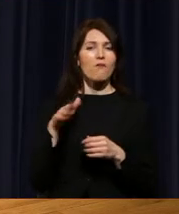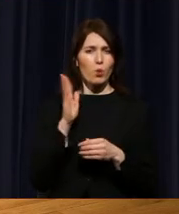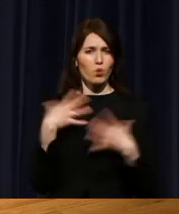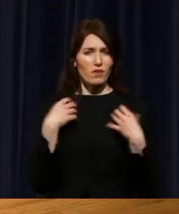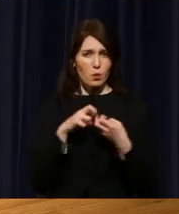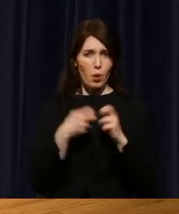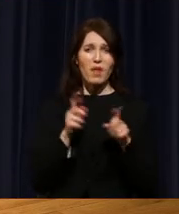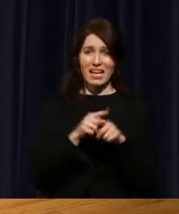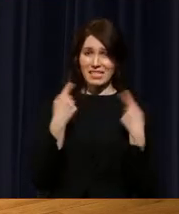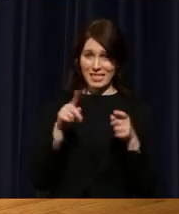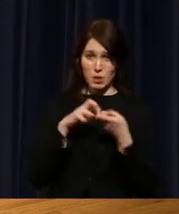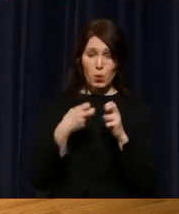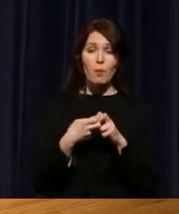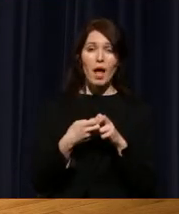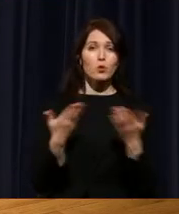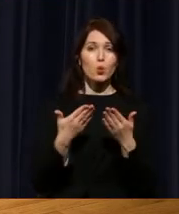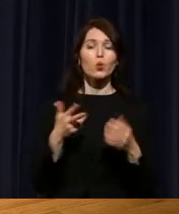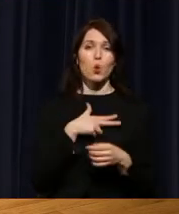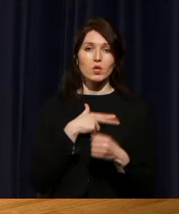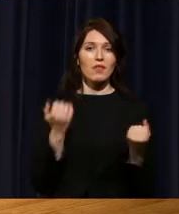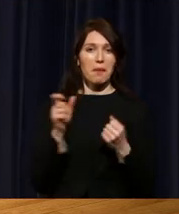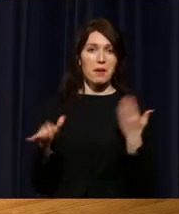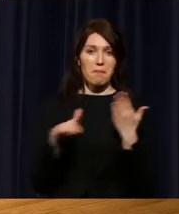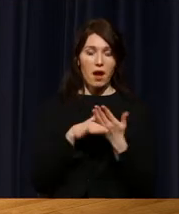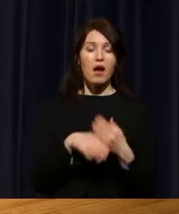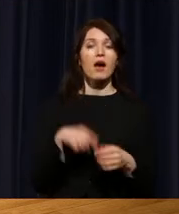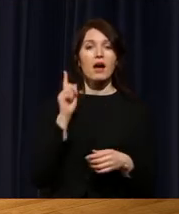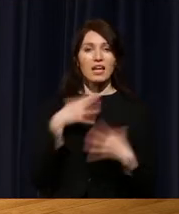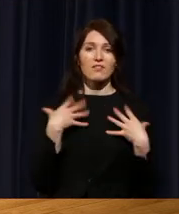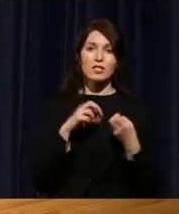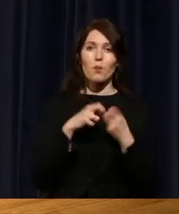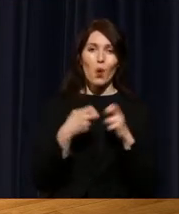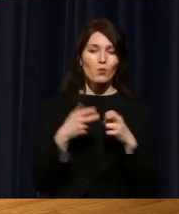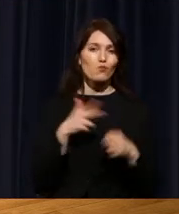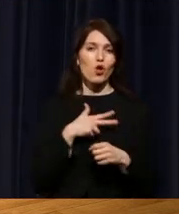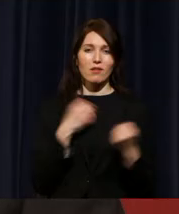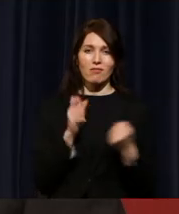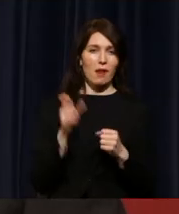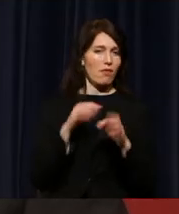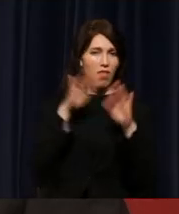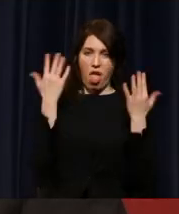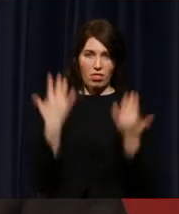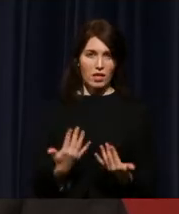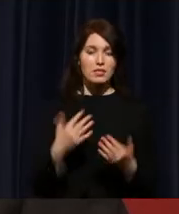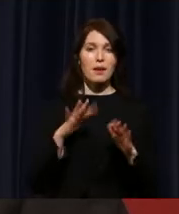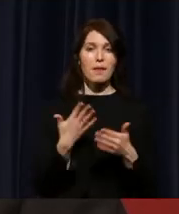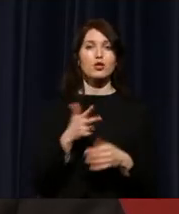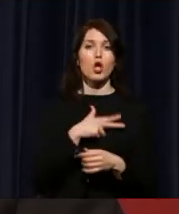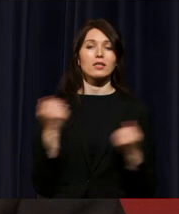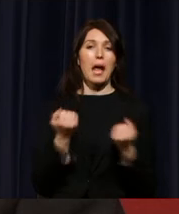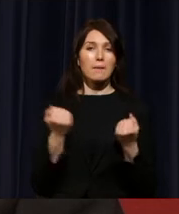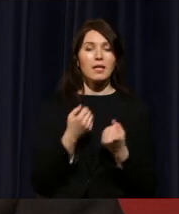cita veida problēmas, nu, kurās nāk sociālais darbinieks. Veselības klāt. Problēmas jau sociālais darbinieks nerisina. Nu jā, sociālais darbinieks var